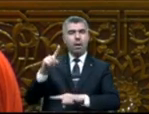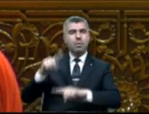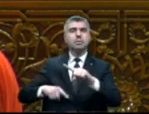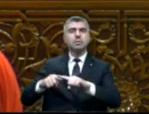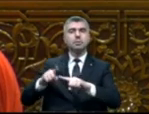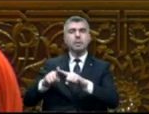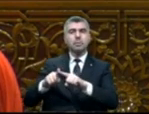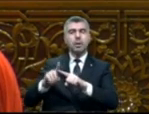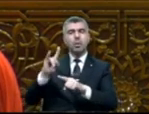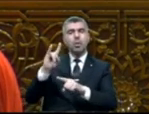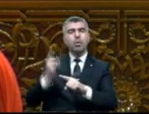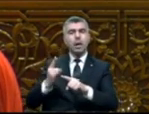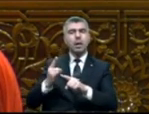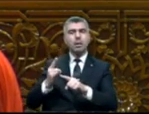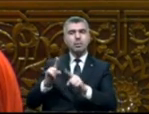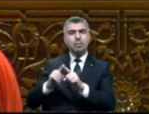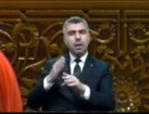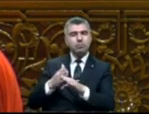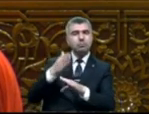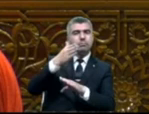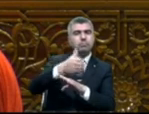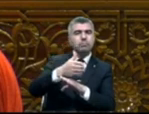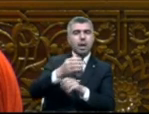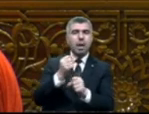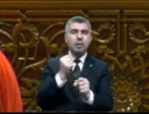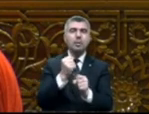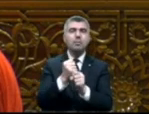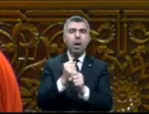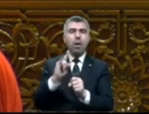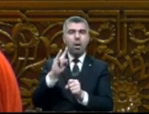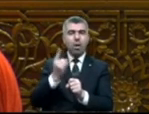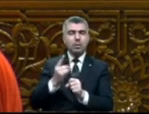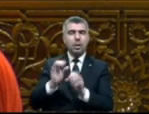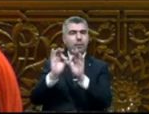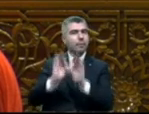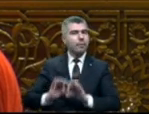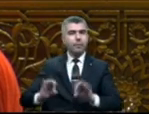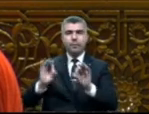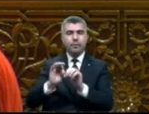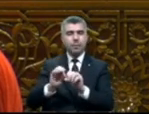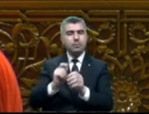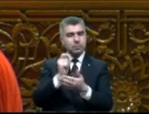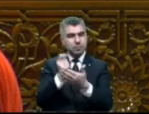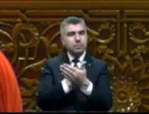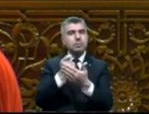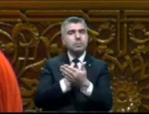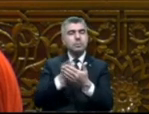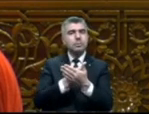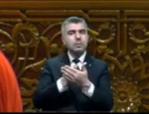منع عمال مجموعة فنادق الصحراء من الولوج إلى عملهم، وقد تم تثبيت ذلك